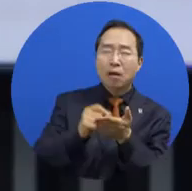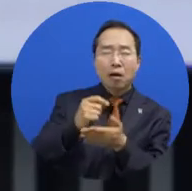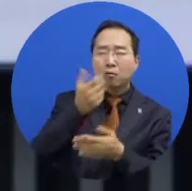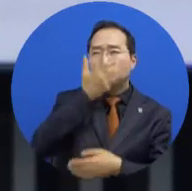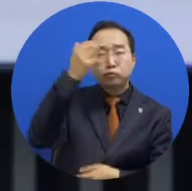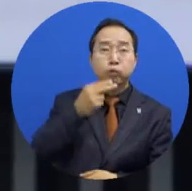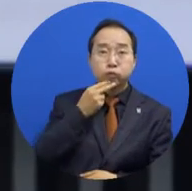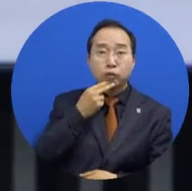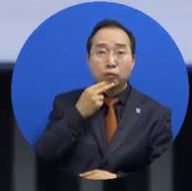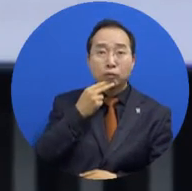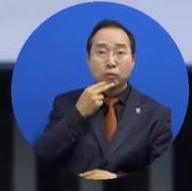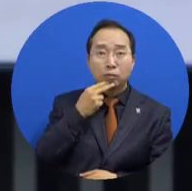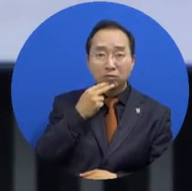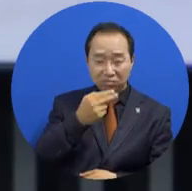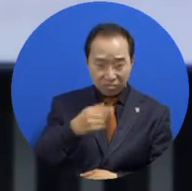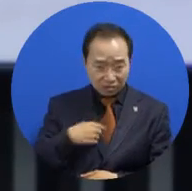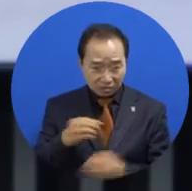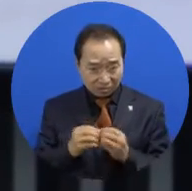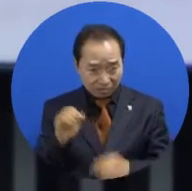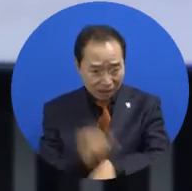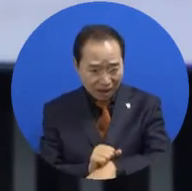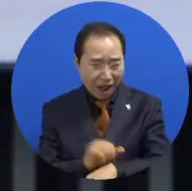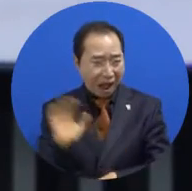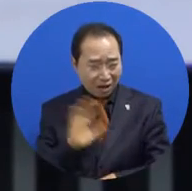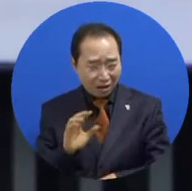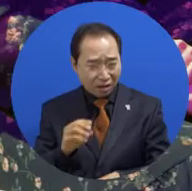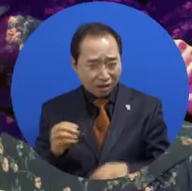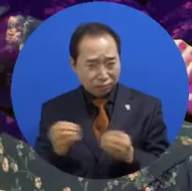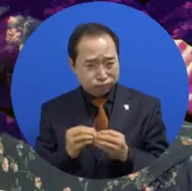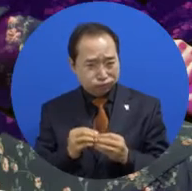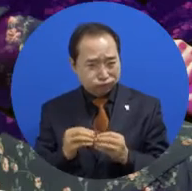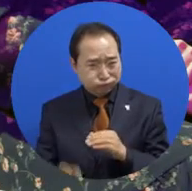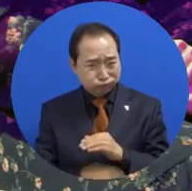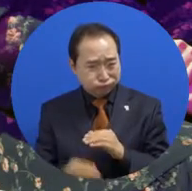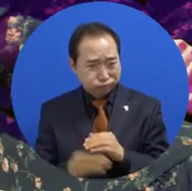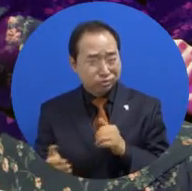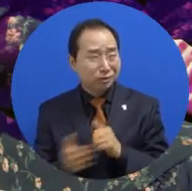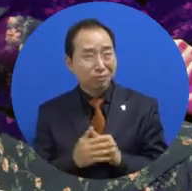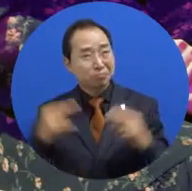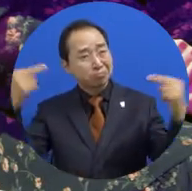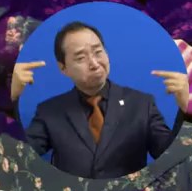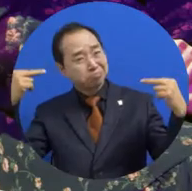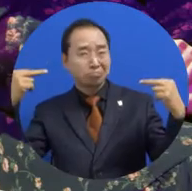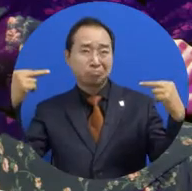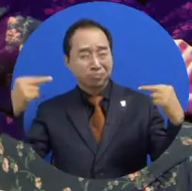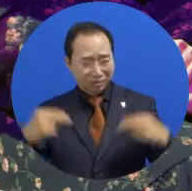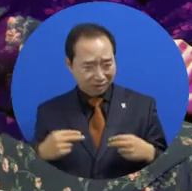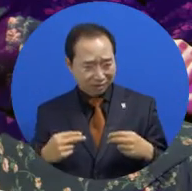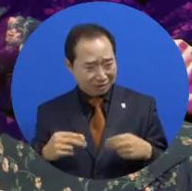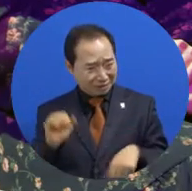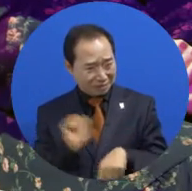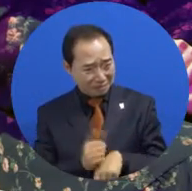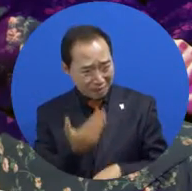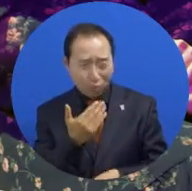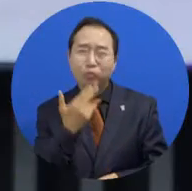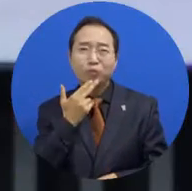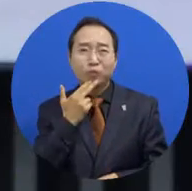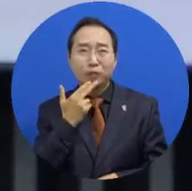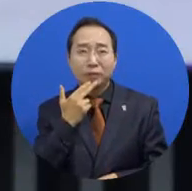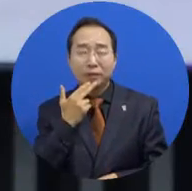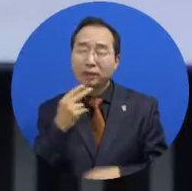없어요. 그리고 재능도 전혀 없었기 때문에 누구도 저한테 그런 기대를 하질 않았거든요. 근데